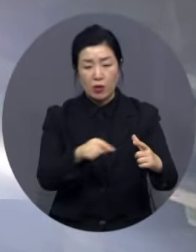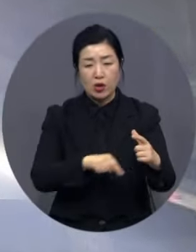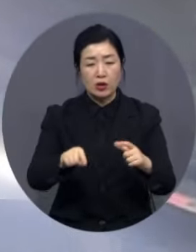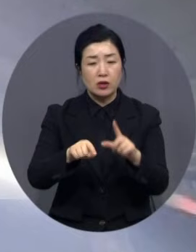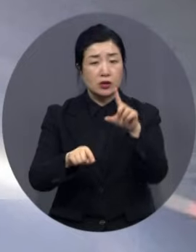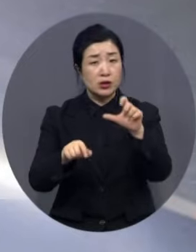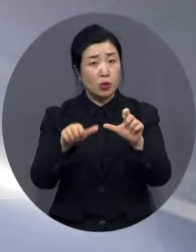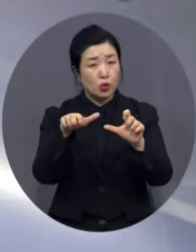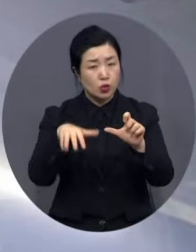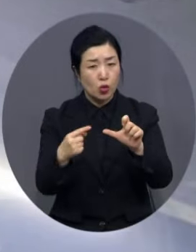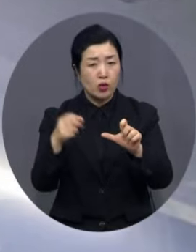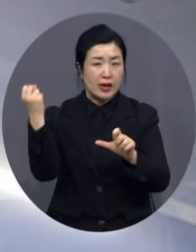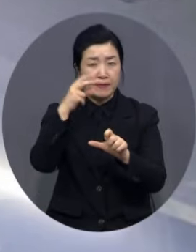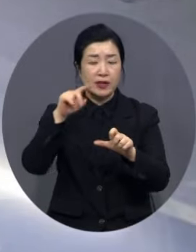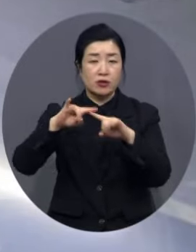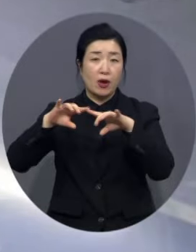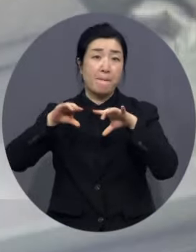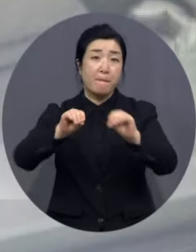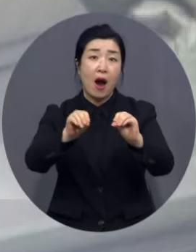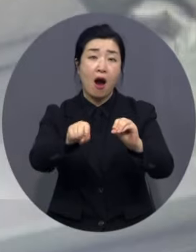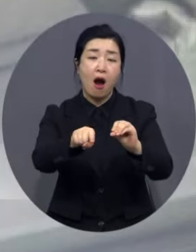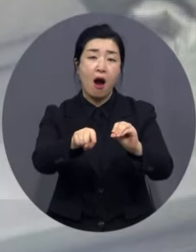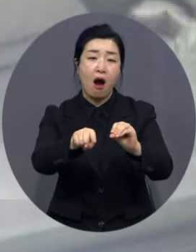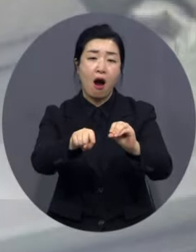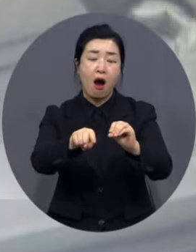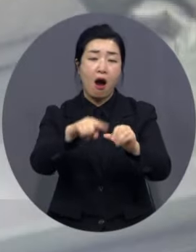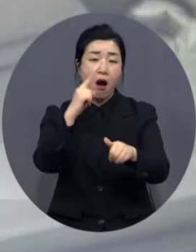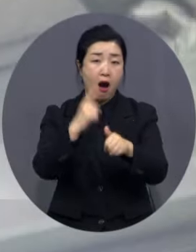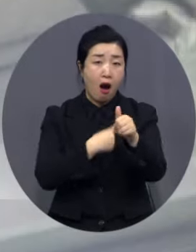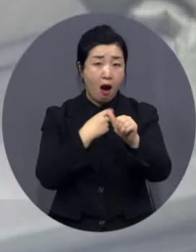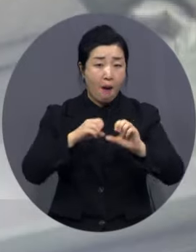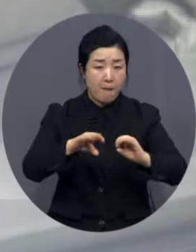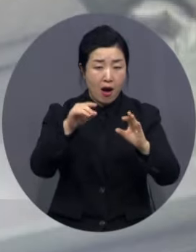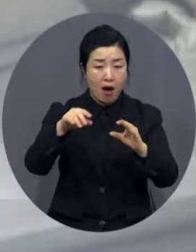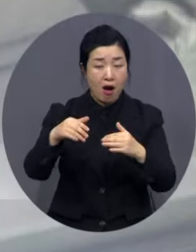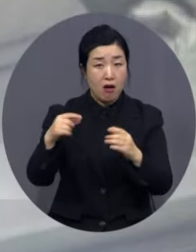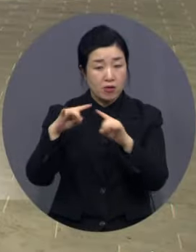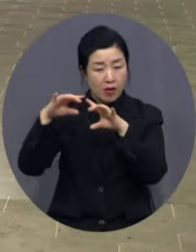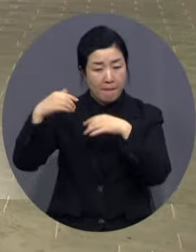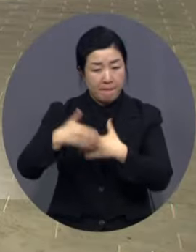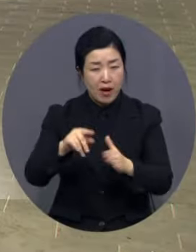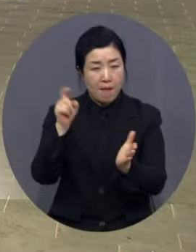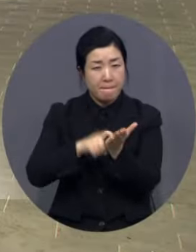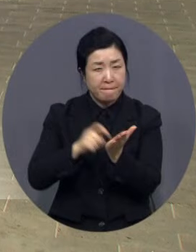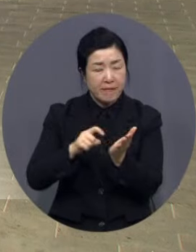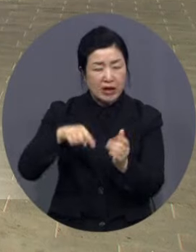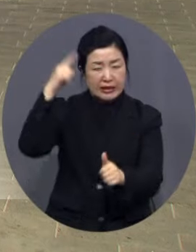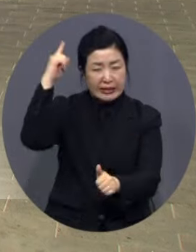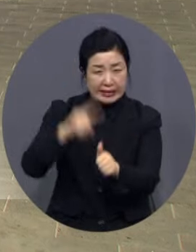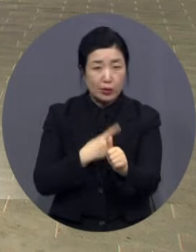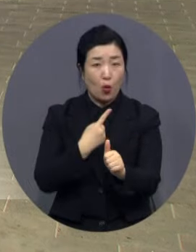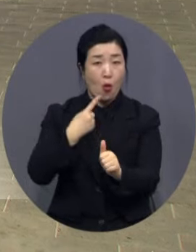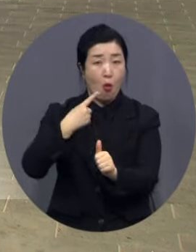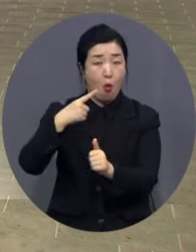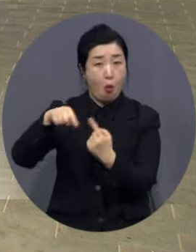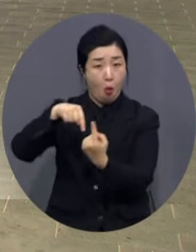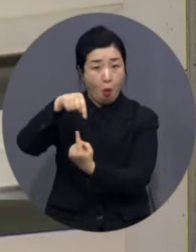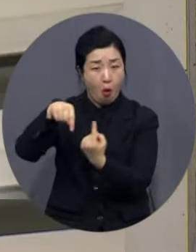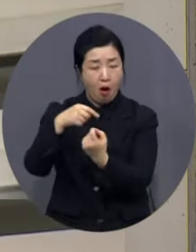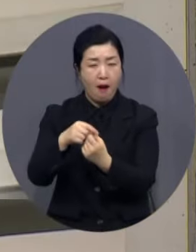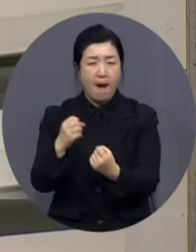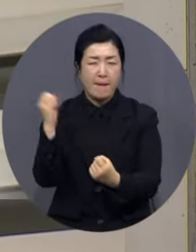15초 동안 정전되고 전을 기 위해 지하 1층 배전실 비상발전기가 자동으로 작동하다